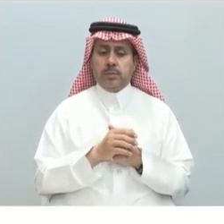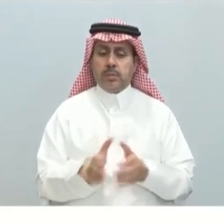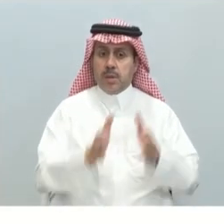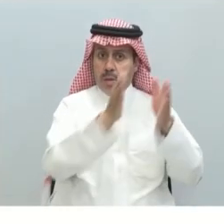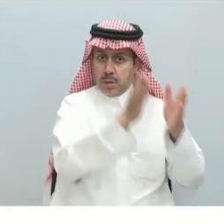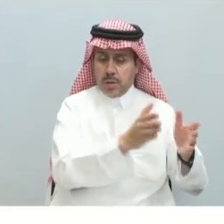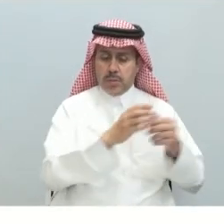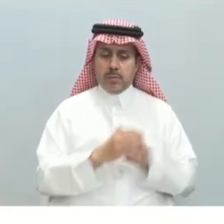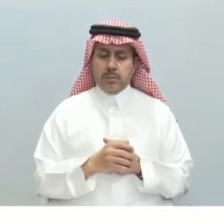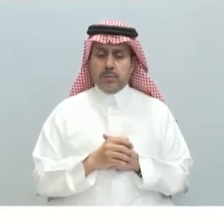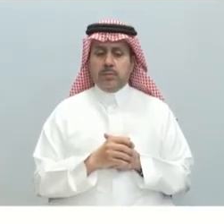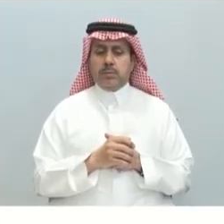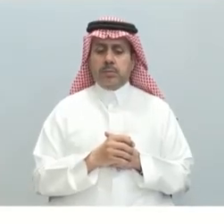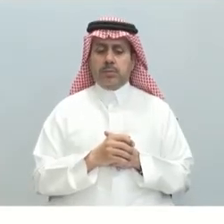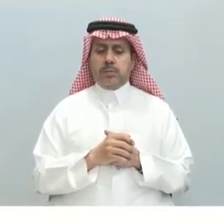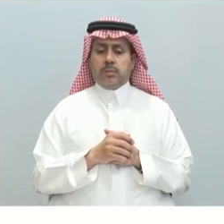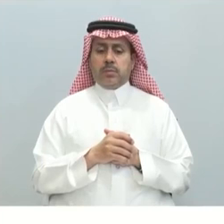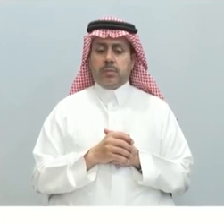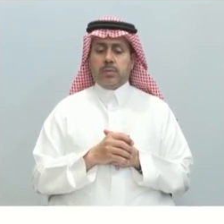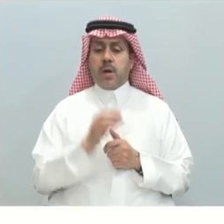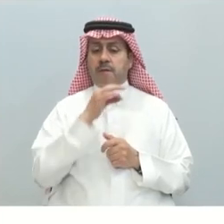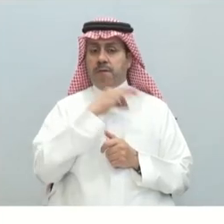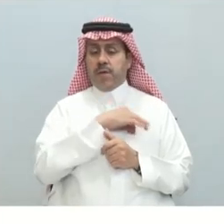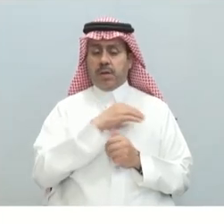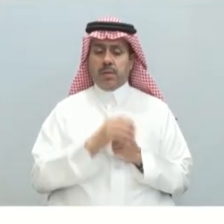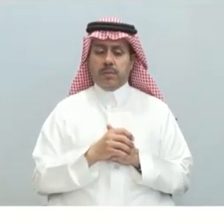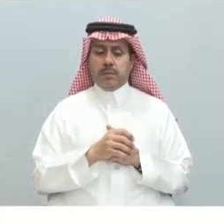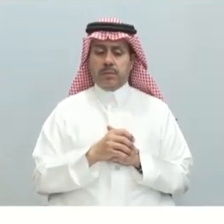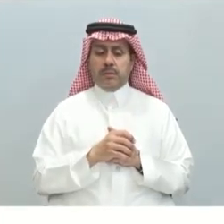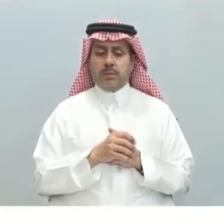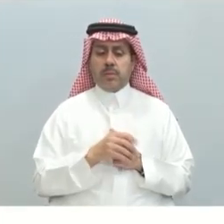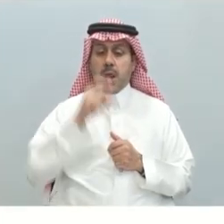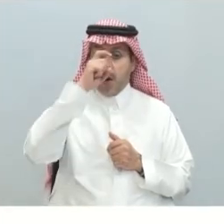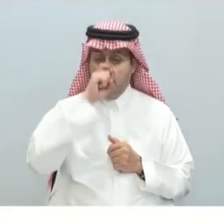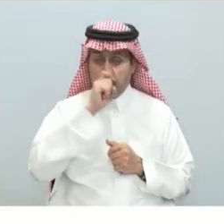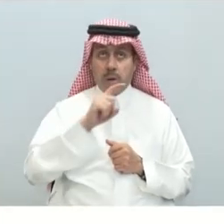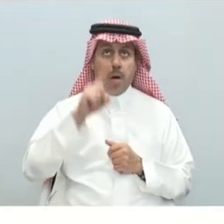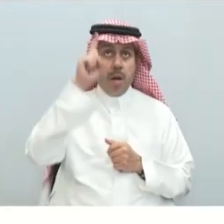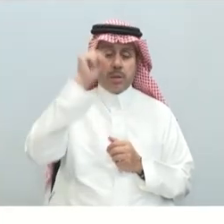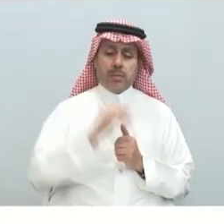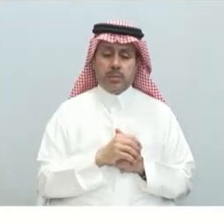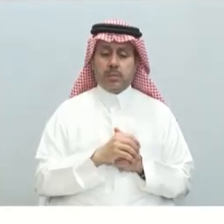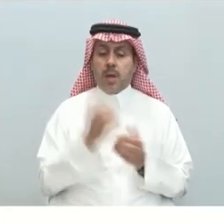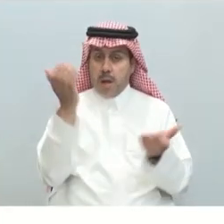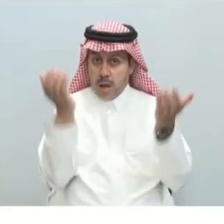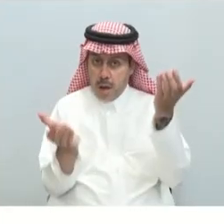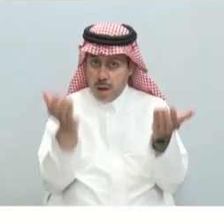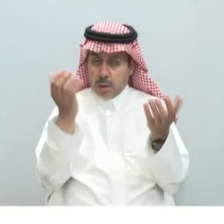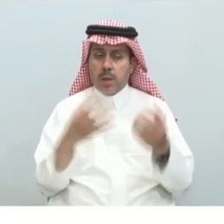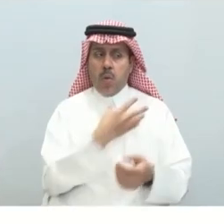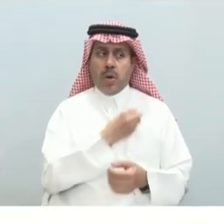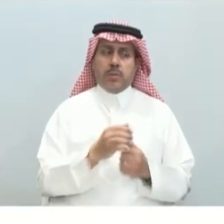ايها الطلاب والطالبات ايضا الى فائده اخرى وهي الاوامر الربانيه عدل ورحمه